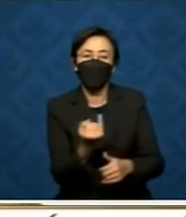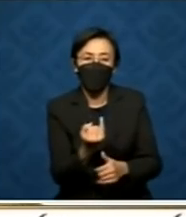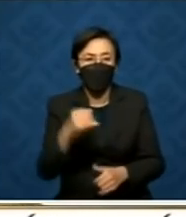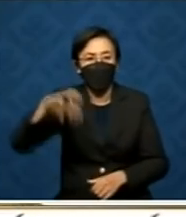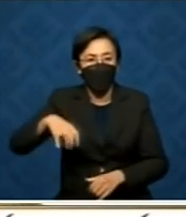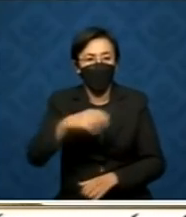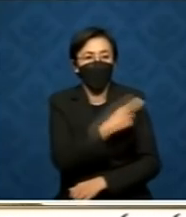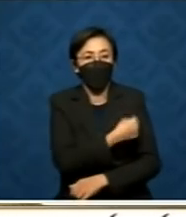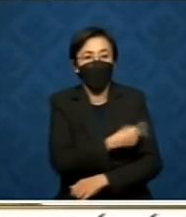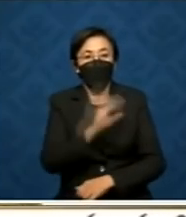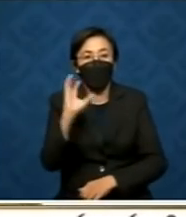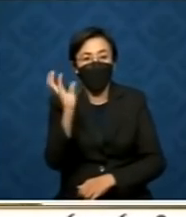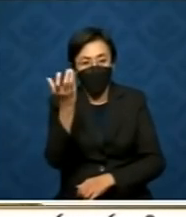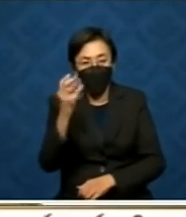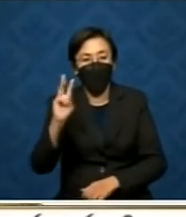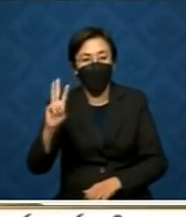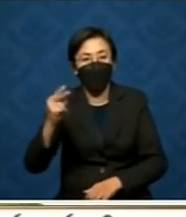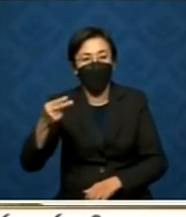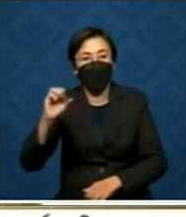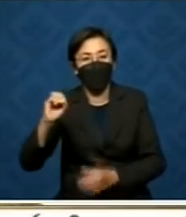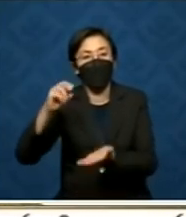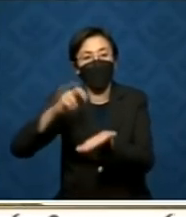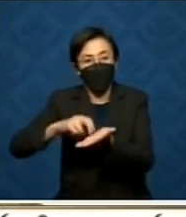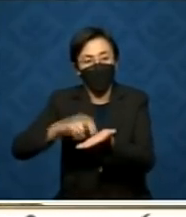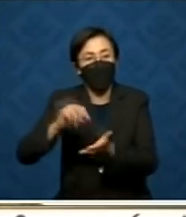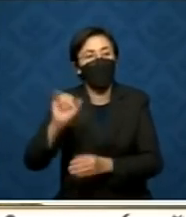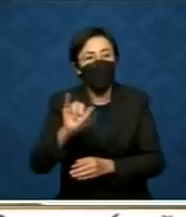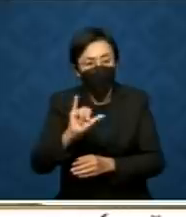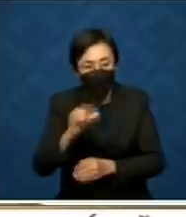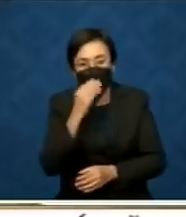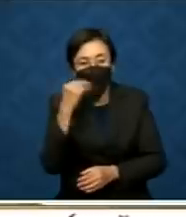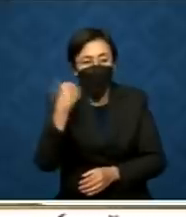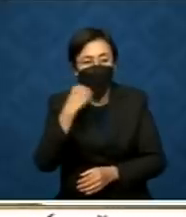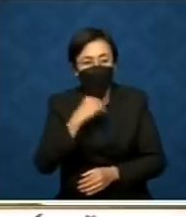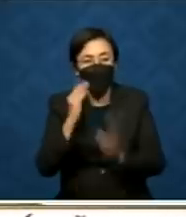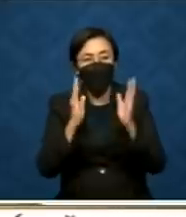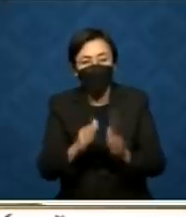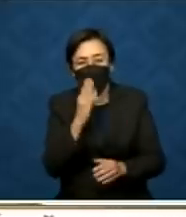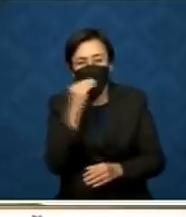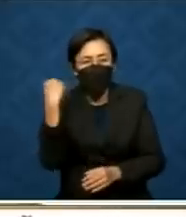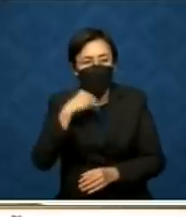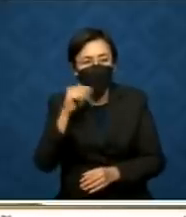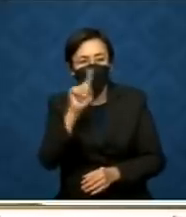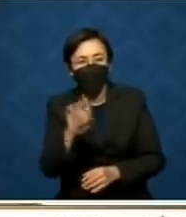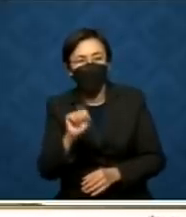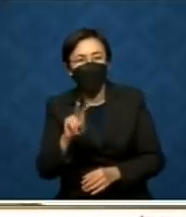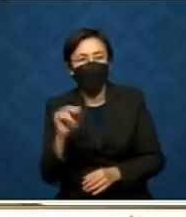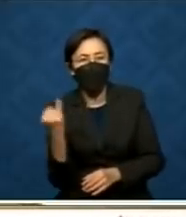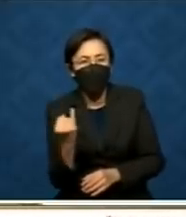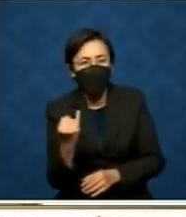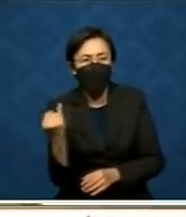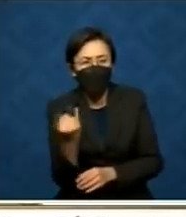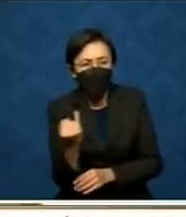Oยังไม่รับรองใช่ไหมตอนนั้นน่ะและก็พูดกันอย่างนี้ตลอดพอคนโจมตีเข้าโจมตีเข้าผมก็บอก